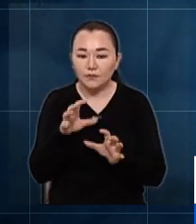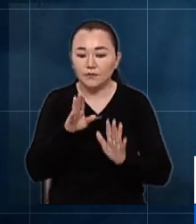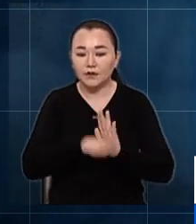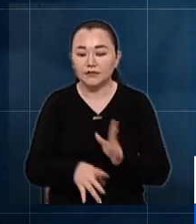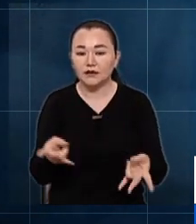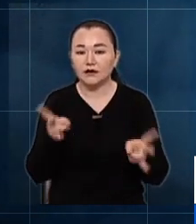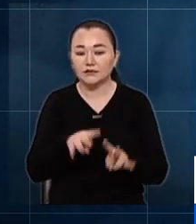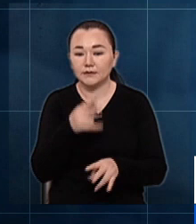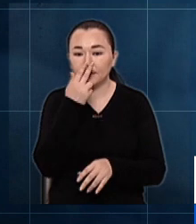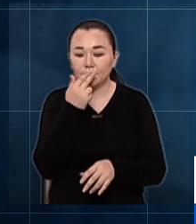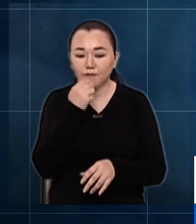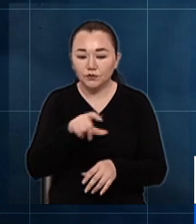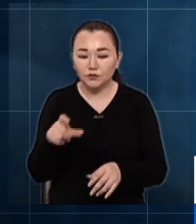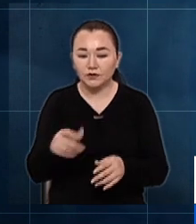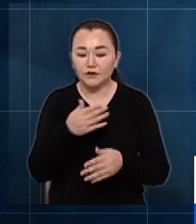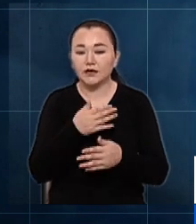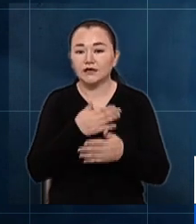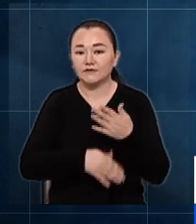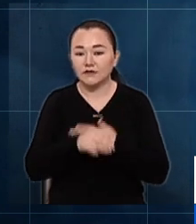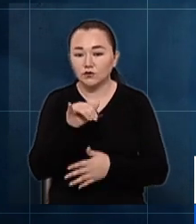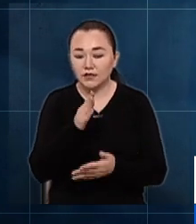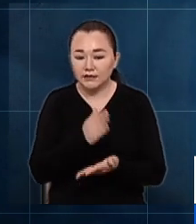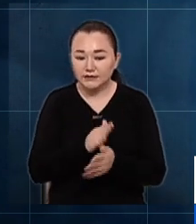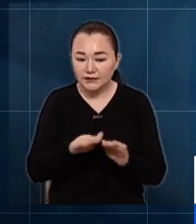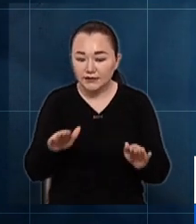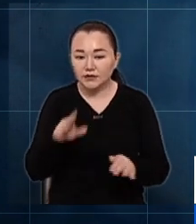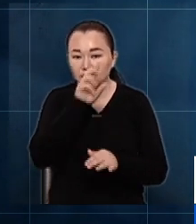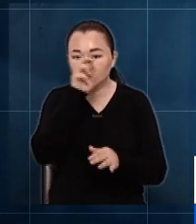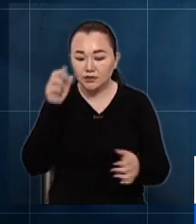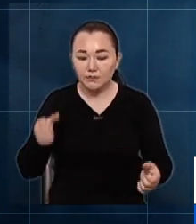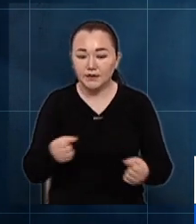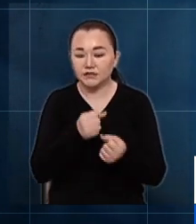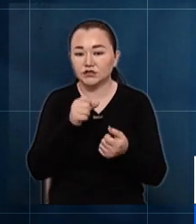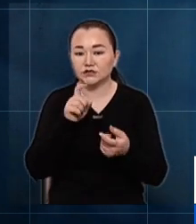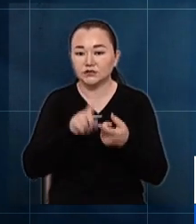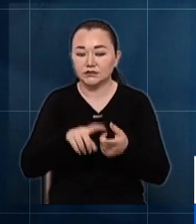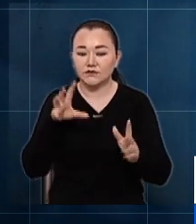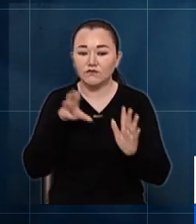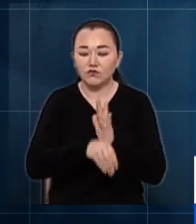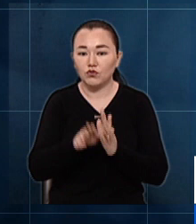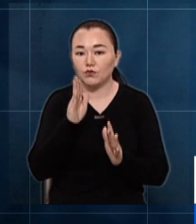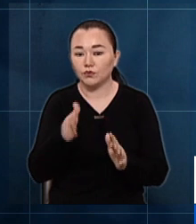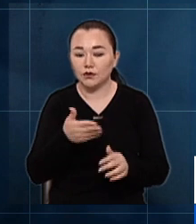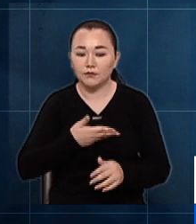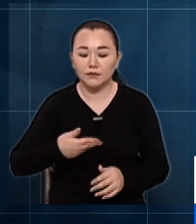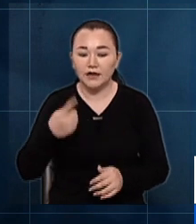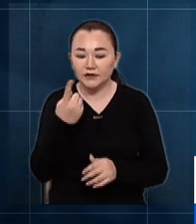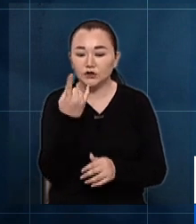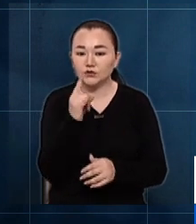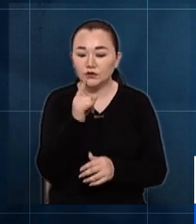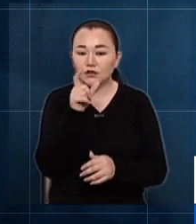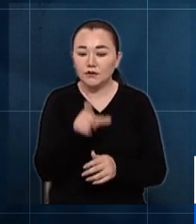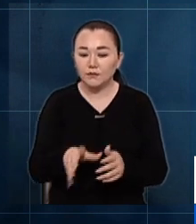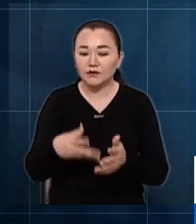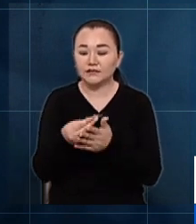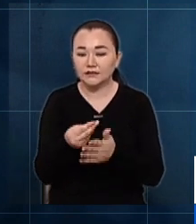қамқорлығынсыз қалған жастар мен мүгедектігі бар балалар мен мемлекеттен қолдау алатындардың қатарына кіреді. Ал бір студент үшін төленетін